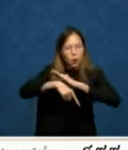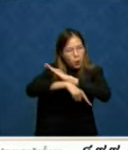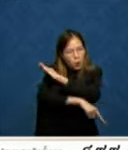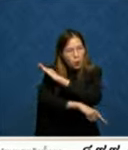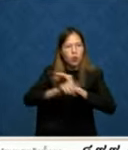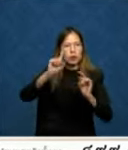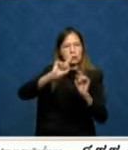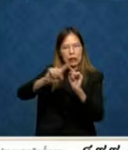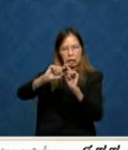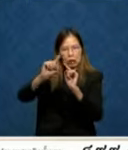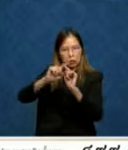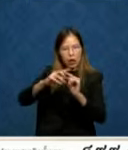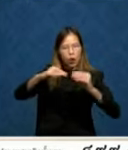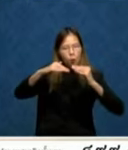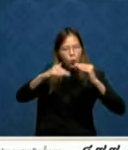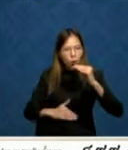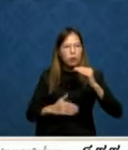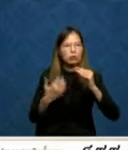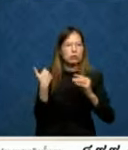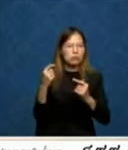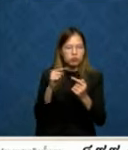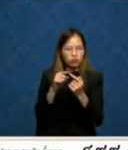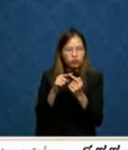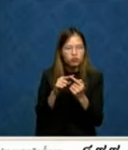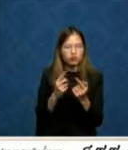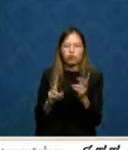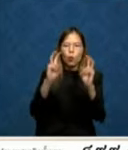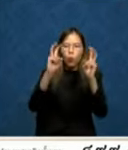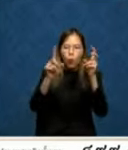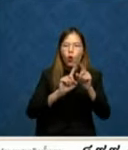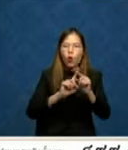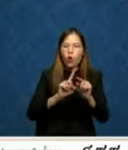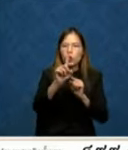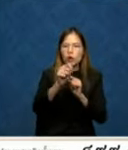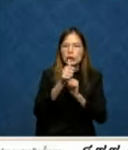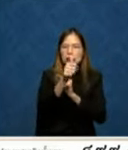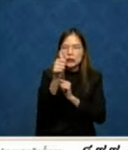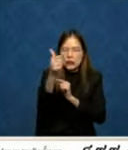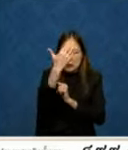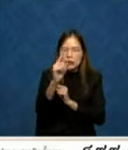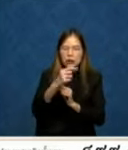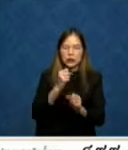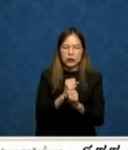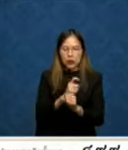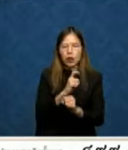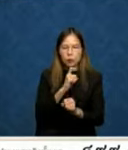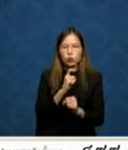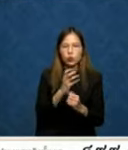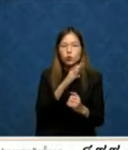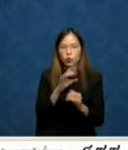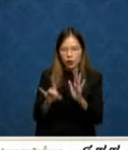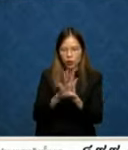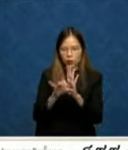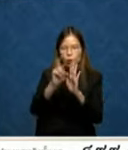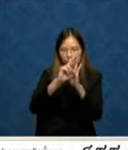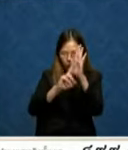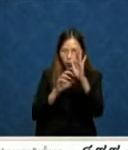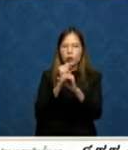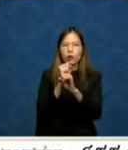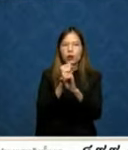ด้วยอันนี้ก็เป็นอีกหนึ่งเบนฟิตหนึ่งข้อดีของโครงการที่เราทำอยู่เพราะสุดท้ายเมื่อระบบทั้งหมด